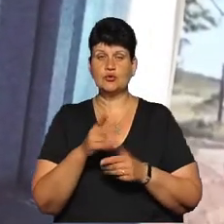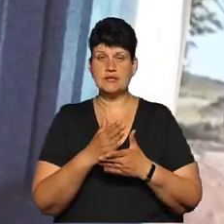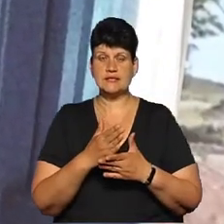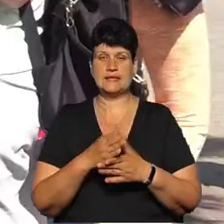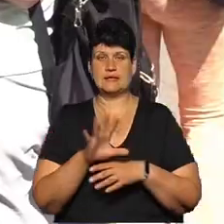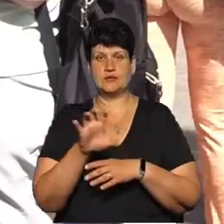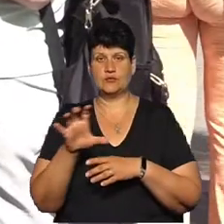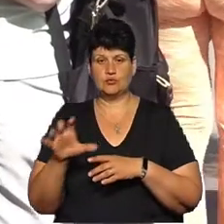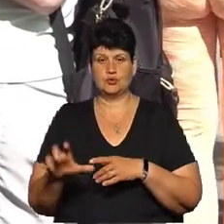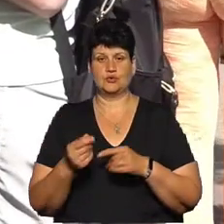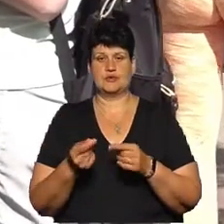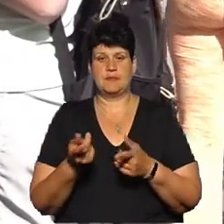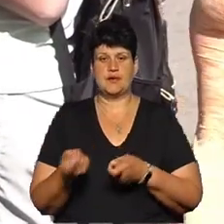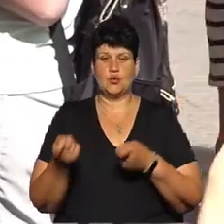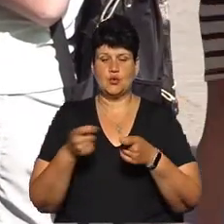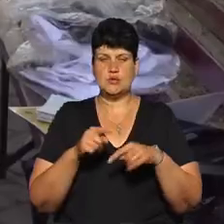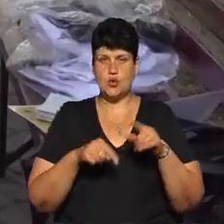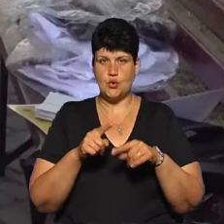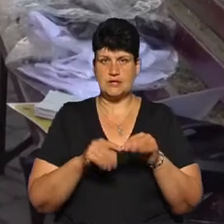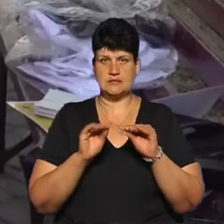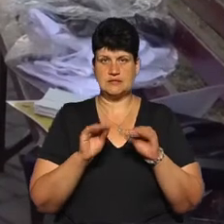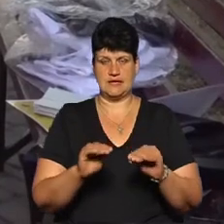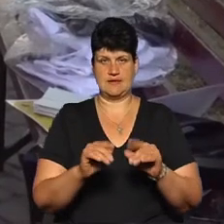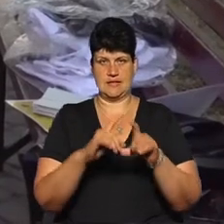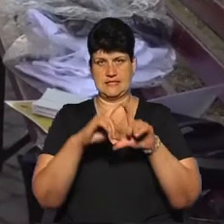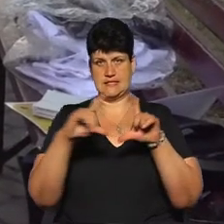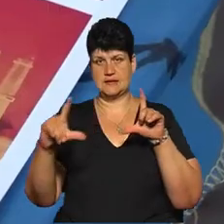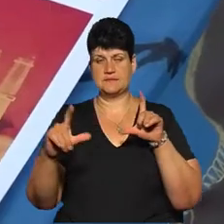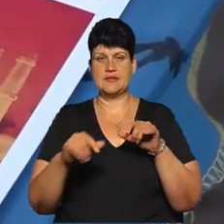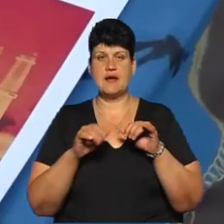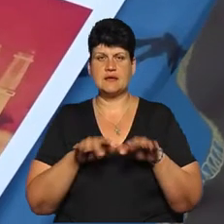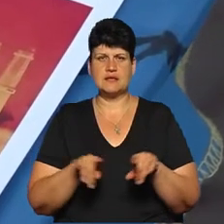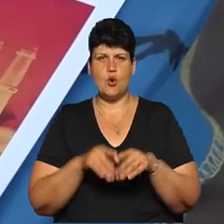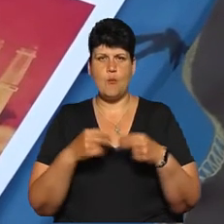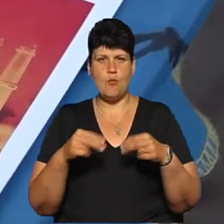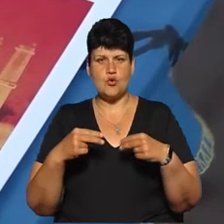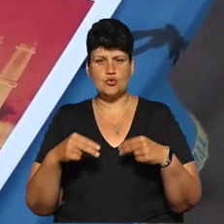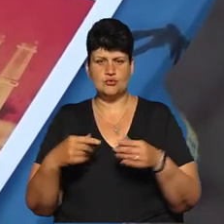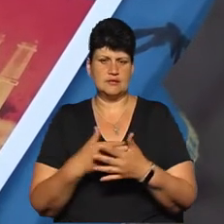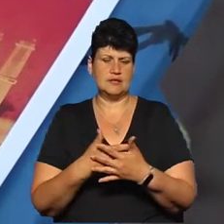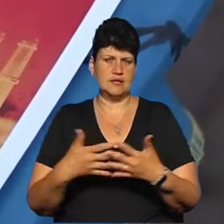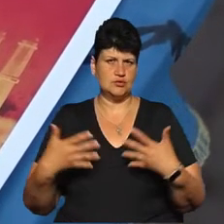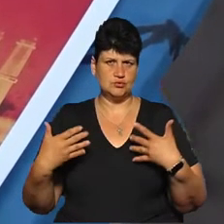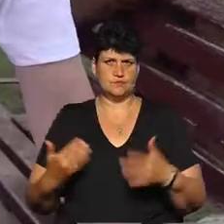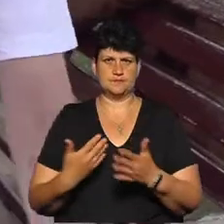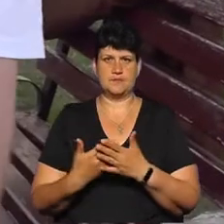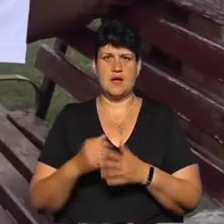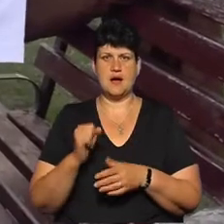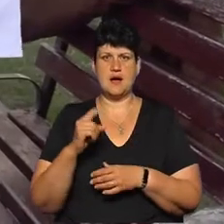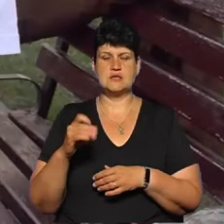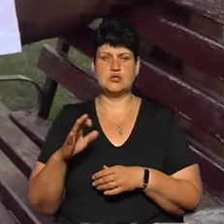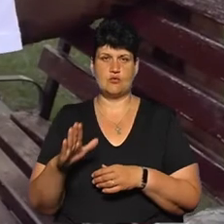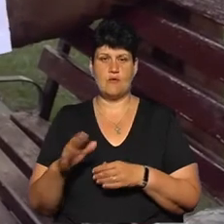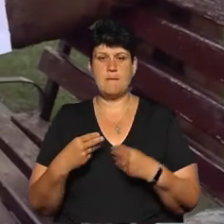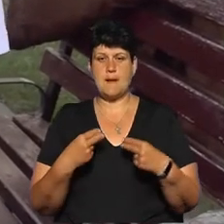їхні родичі. Для них встановили окремий стенд. Під час акції також продають речі зі символікою полку Азов. Ми